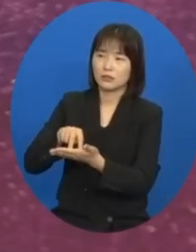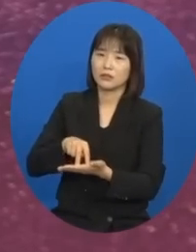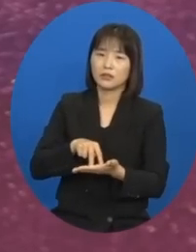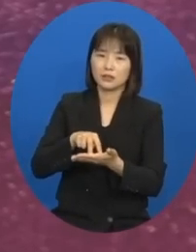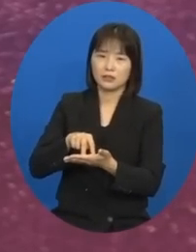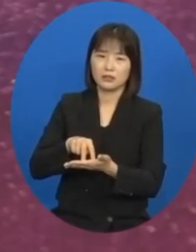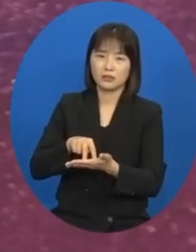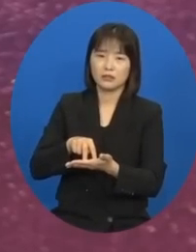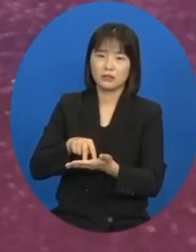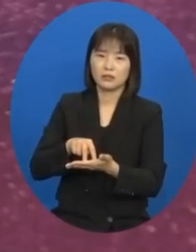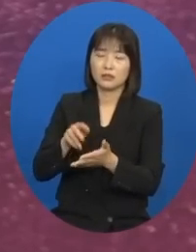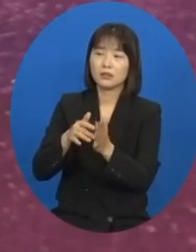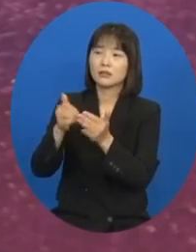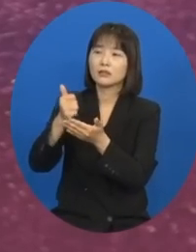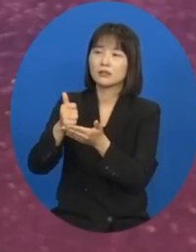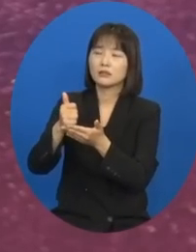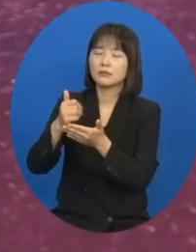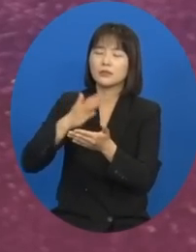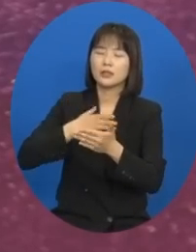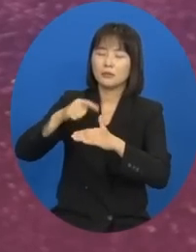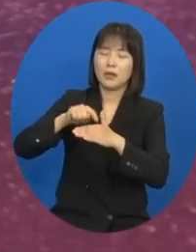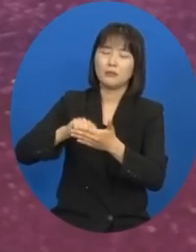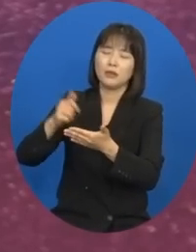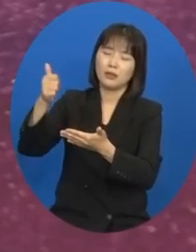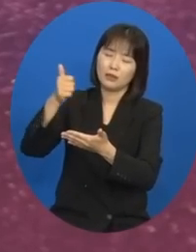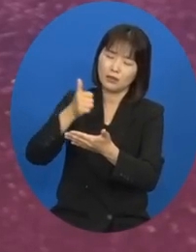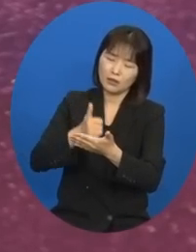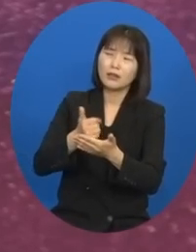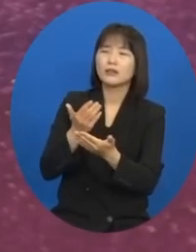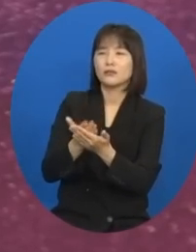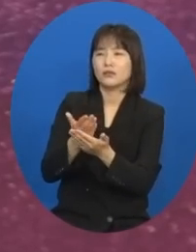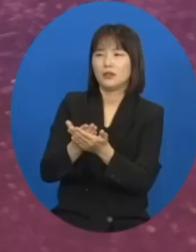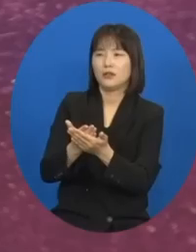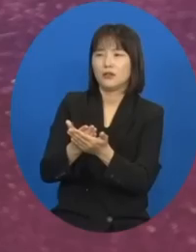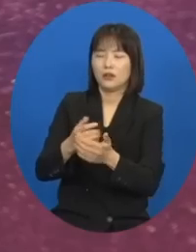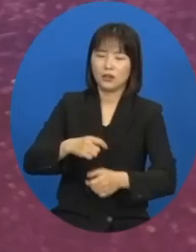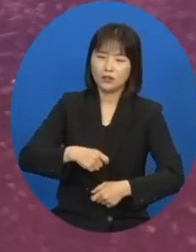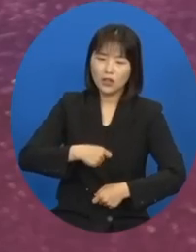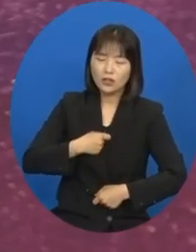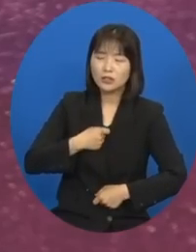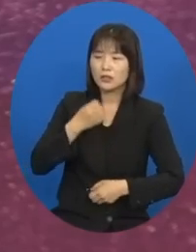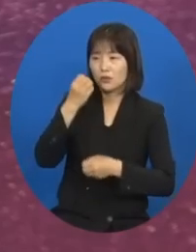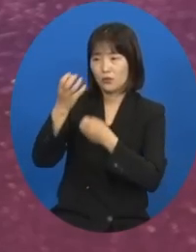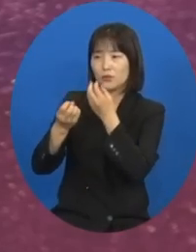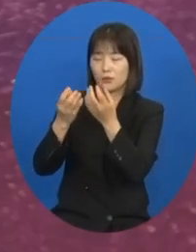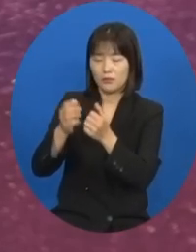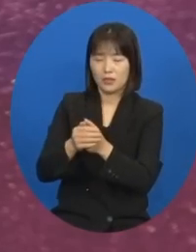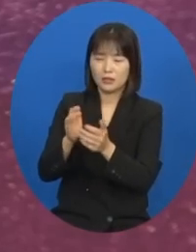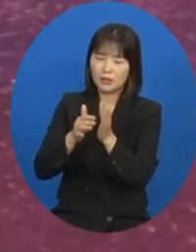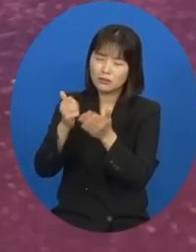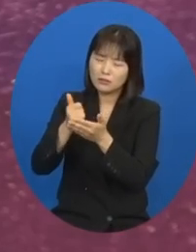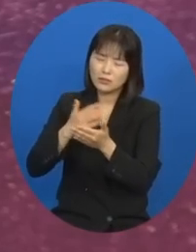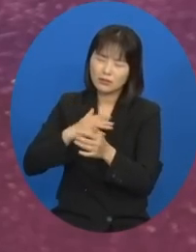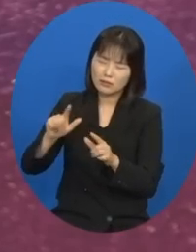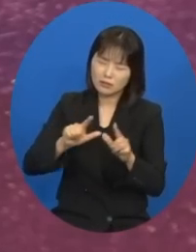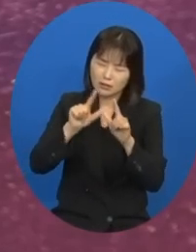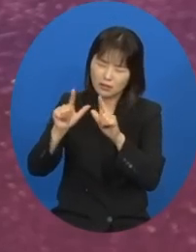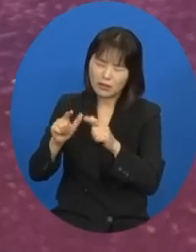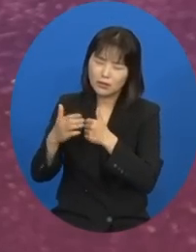예수님 제 마음에 와 주세요 정직한 마음 예수님 어떻게 하죠 예수님 살려주세요